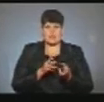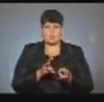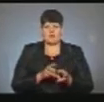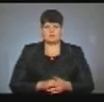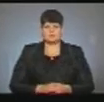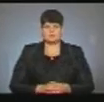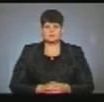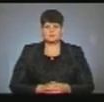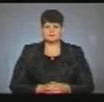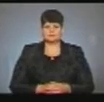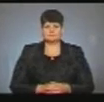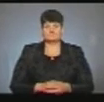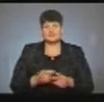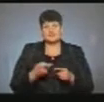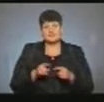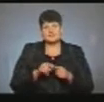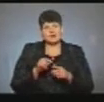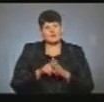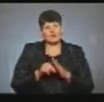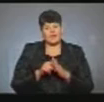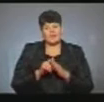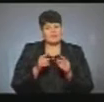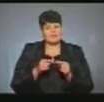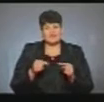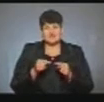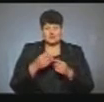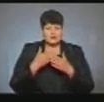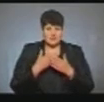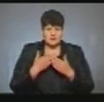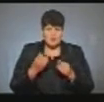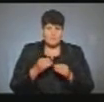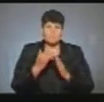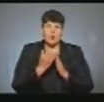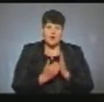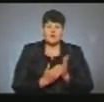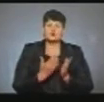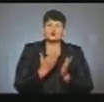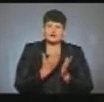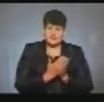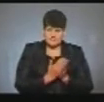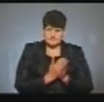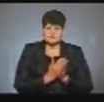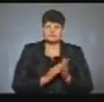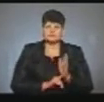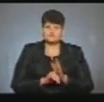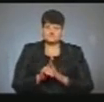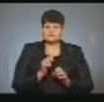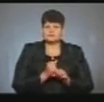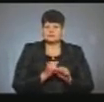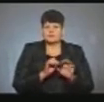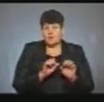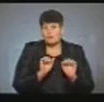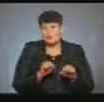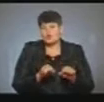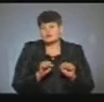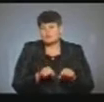опалення? Це поняття дуже таке невизначене на даний час, бо порядок вже вступив в дію і вже, можливо,